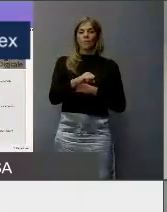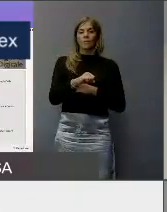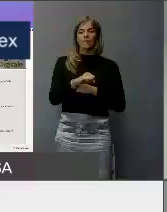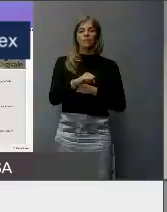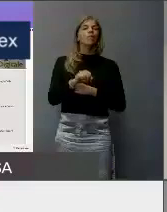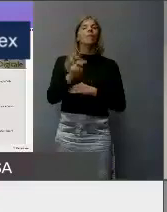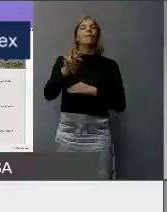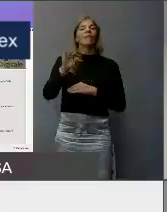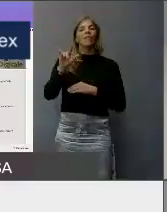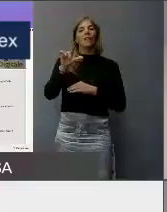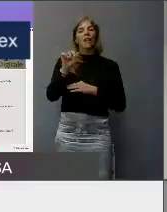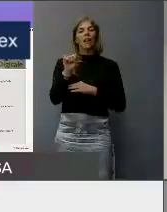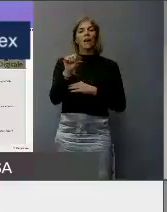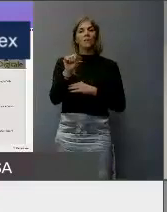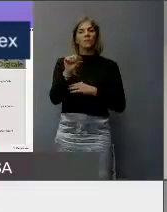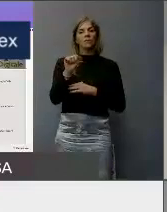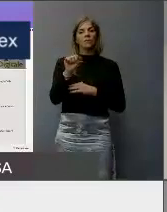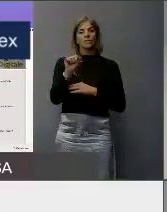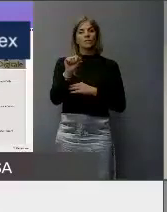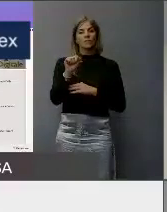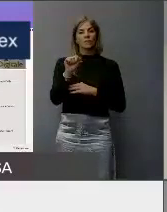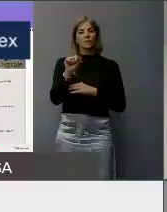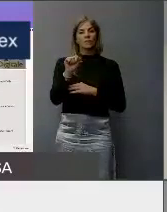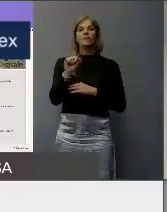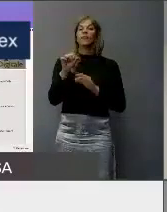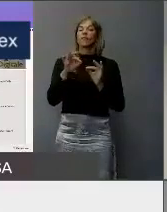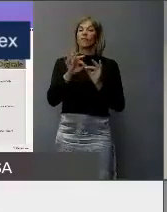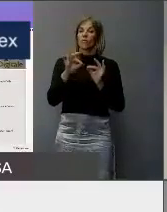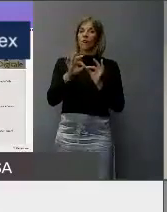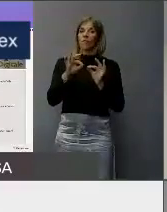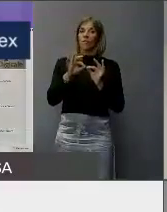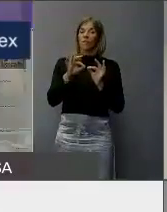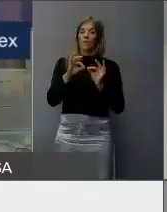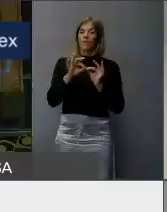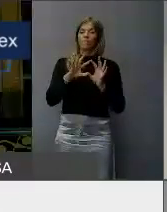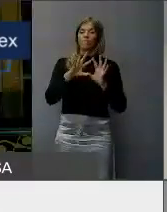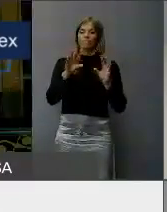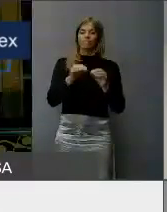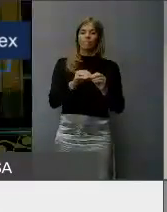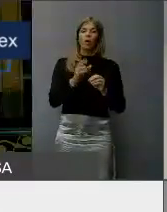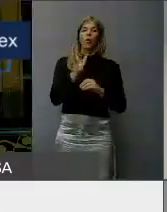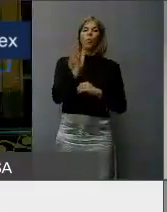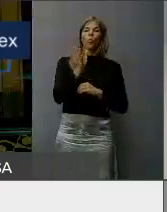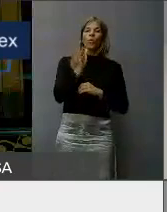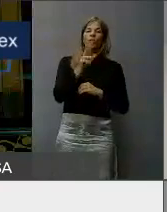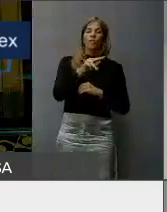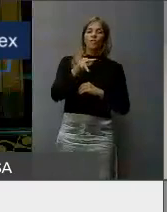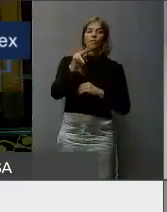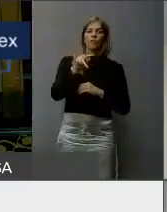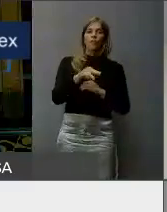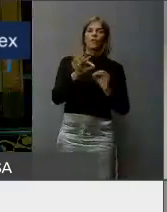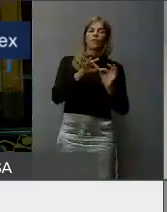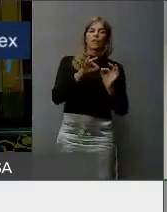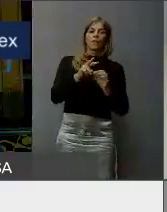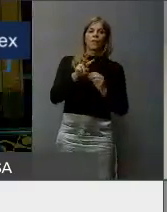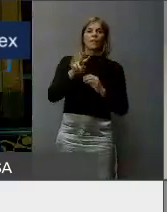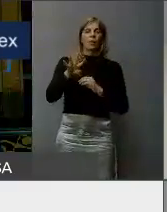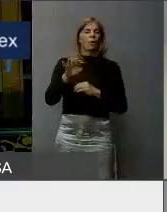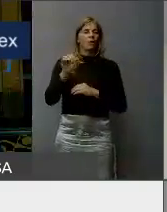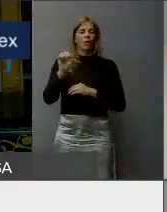consigliere vita anemone 15 voti favorevoli 24 contrari il consiglio comunale